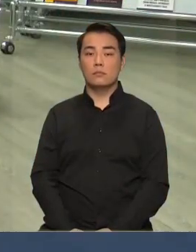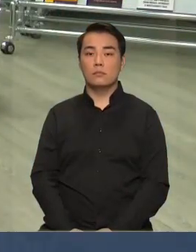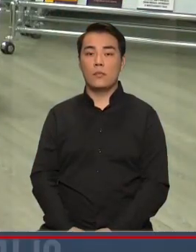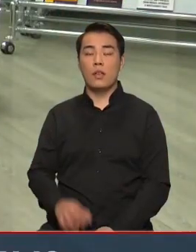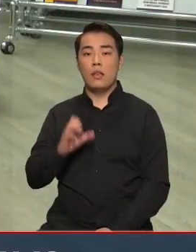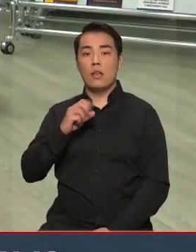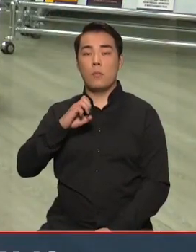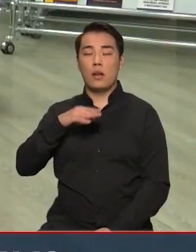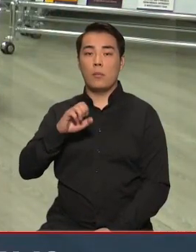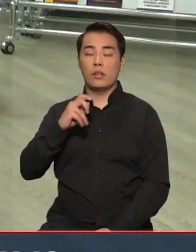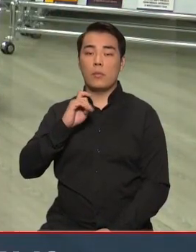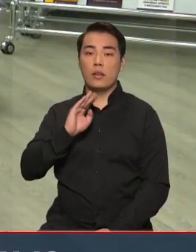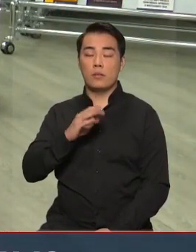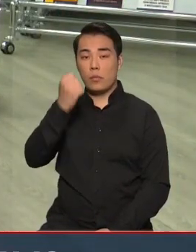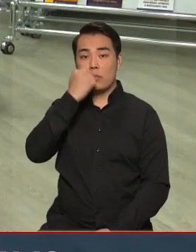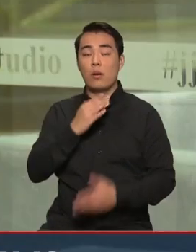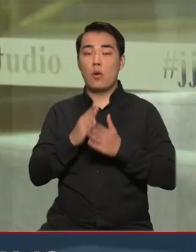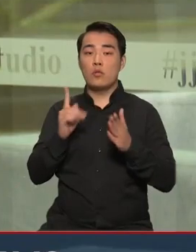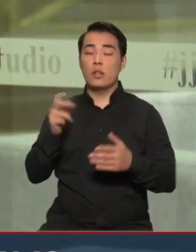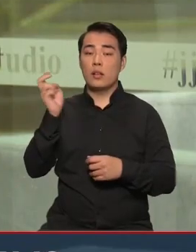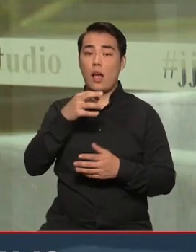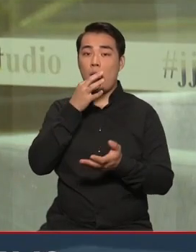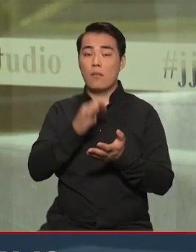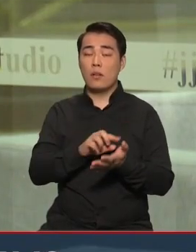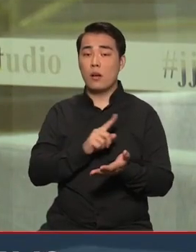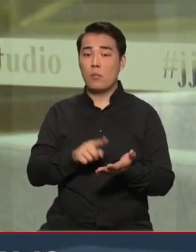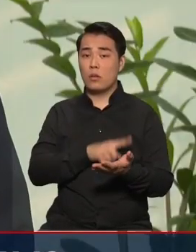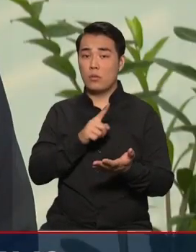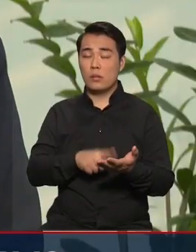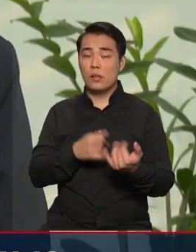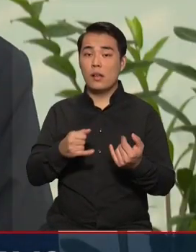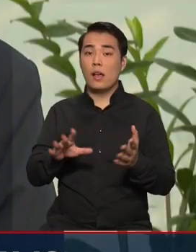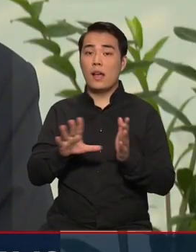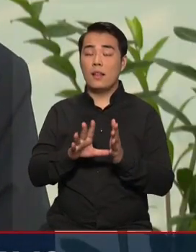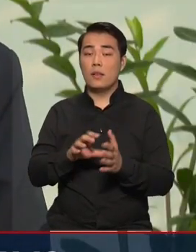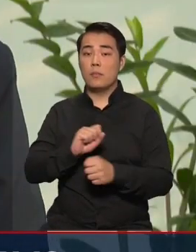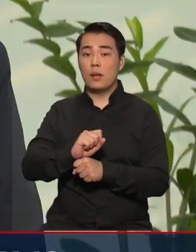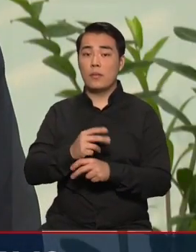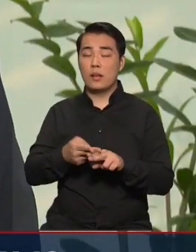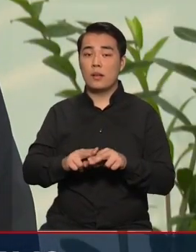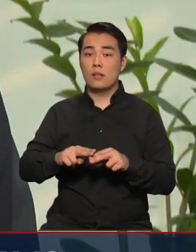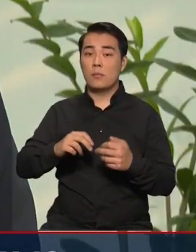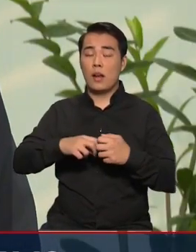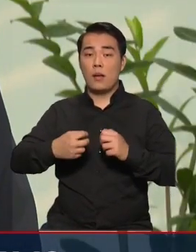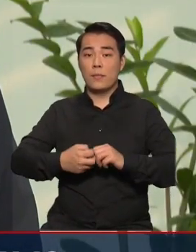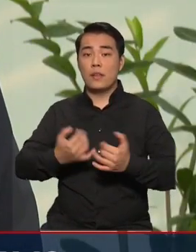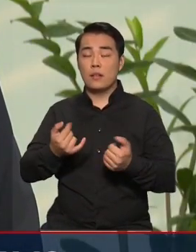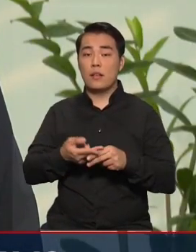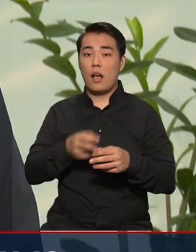Самат Базарбайұлы, уақыт бөліп студиямызға келгеніңізге көп рахмет. Мәжіліс мінберінде электромобильдер мәселесі жақсы қозғалып жатыр.